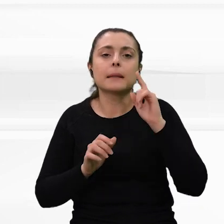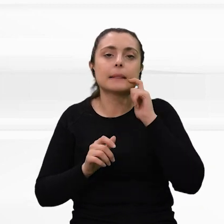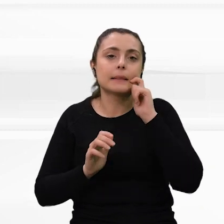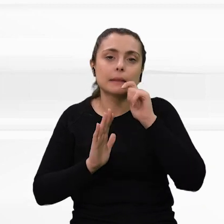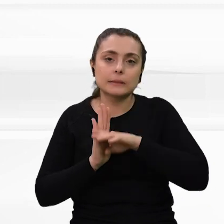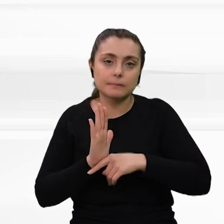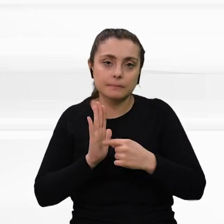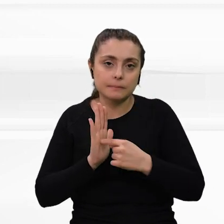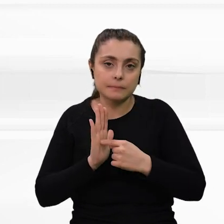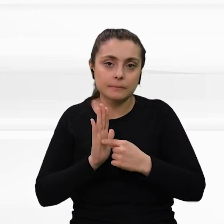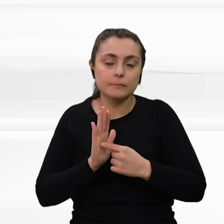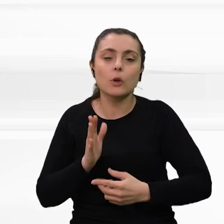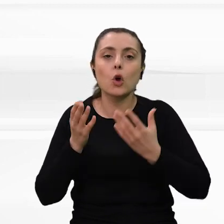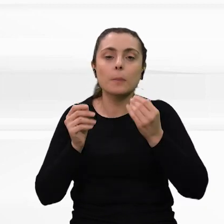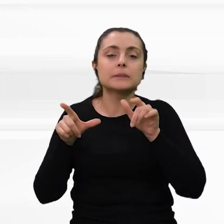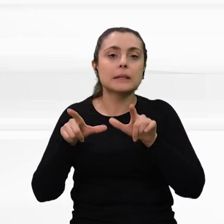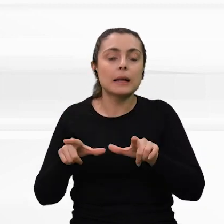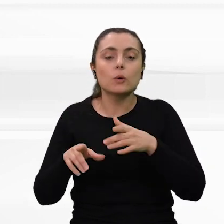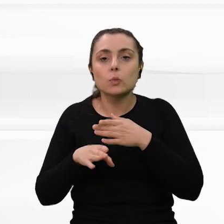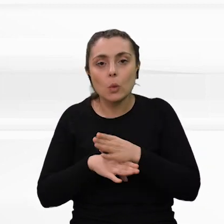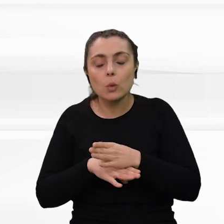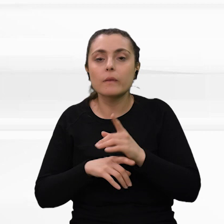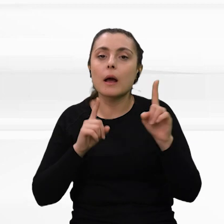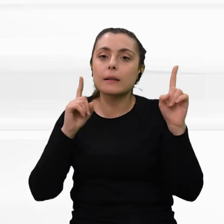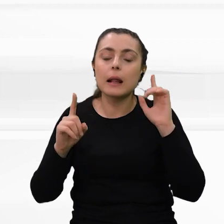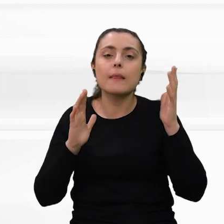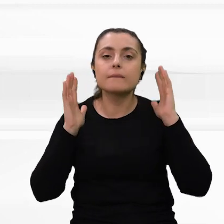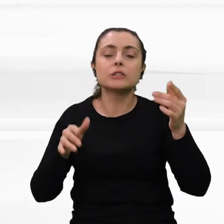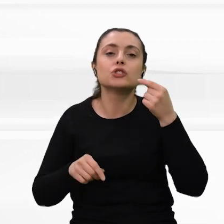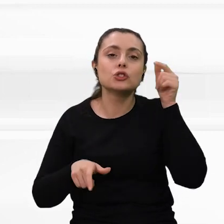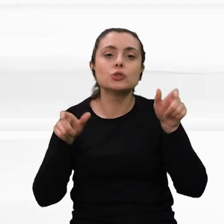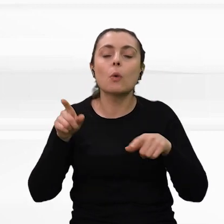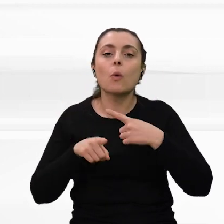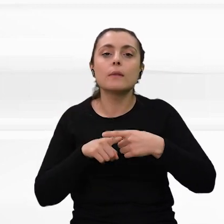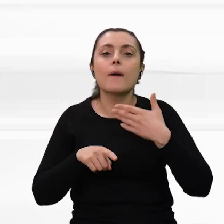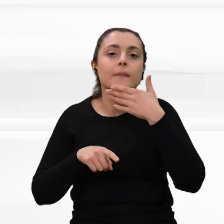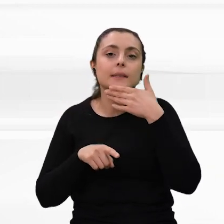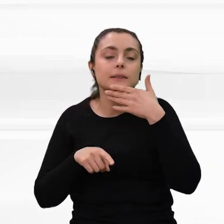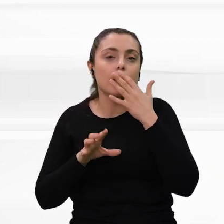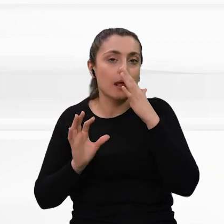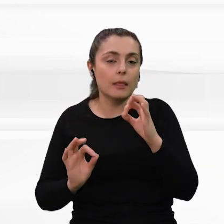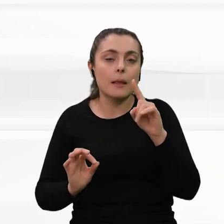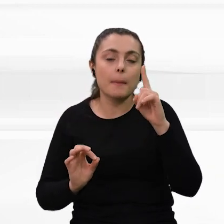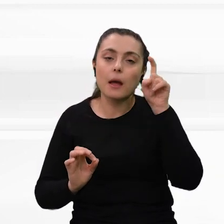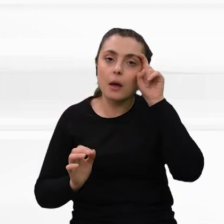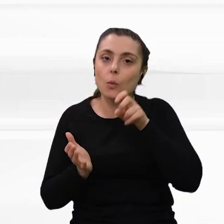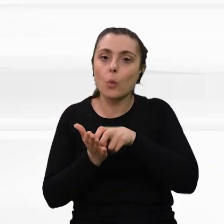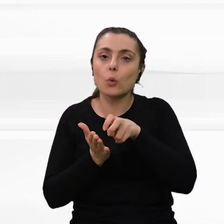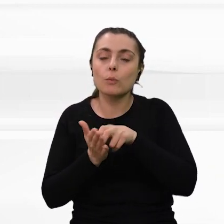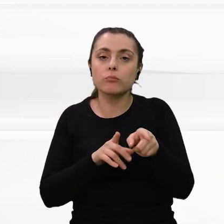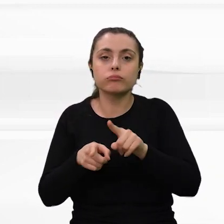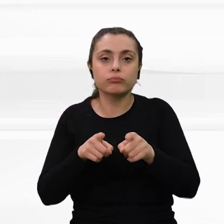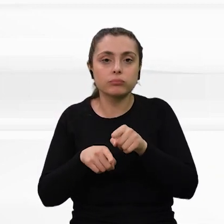savunan bir disiplindir hayır olması gerekeni doğruluğu ve adaleti en fazla kişinin ortak faydasına sabit o akıl